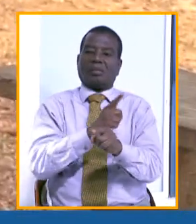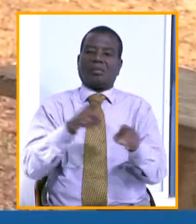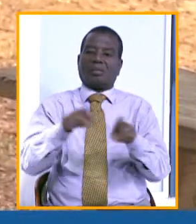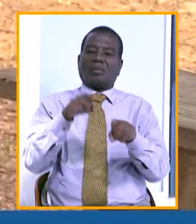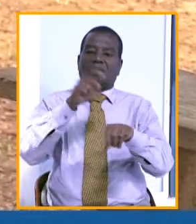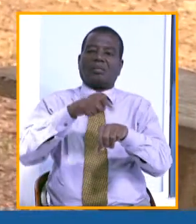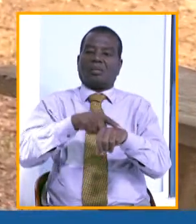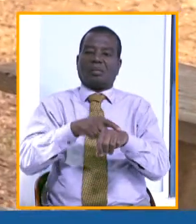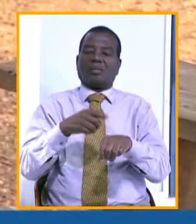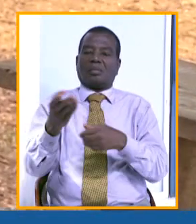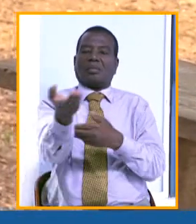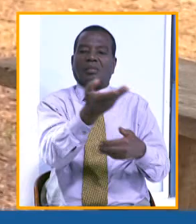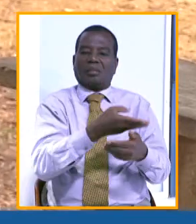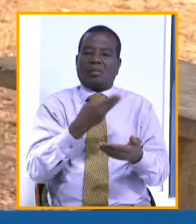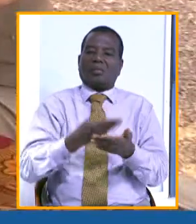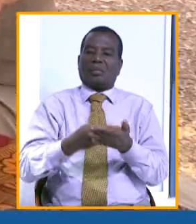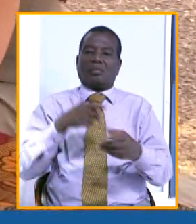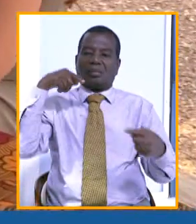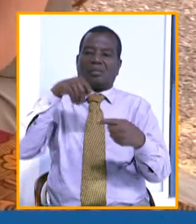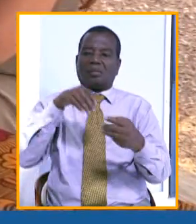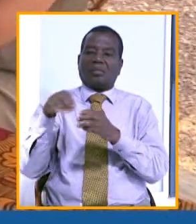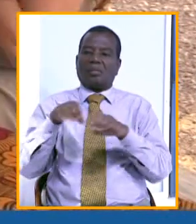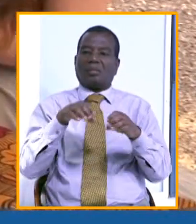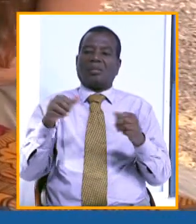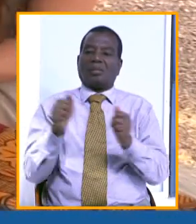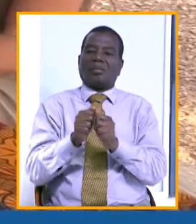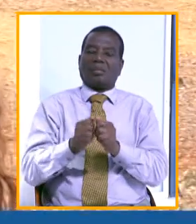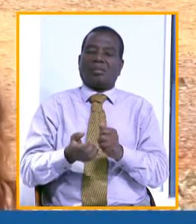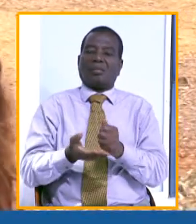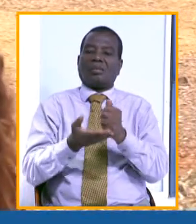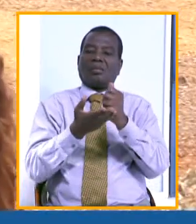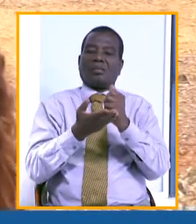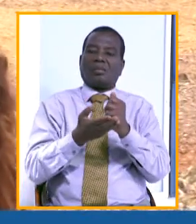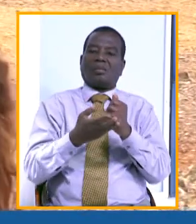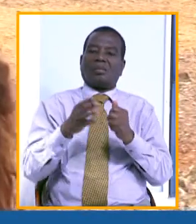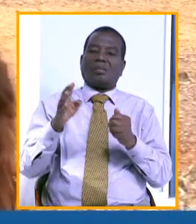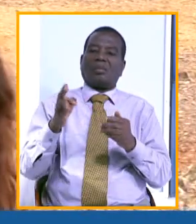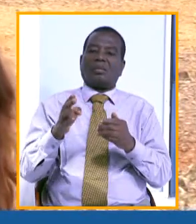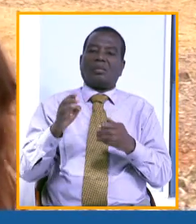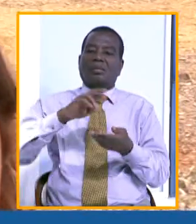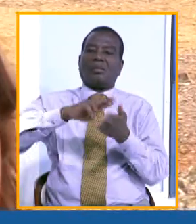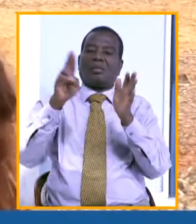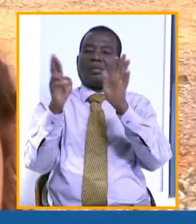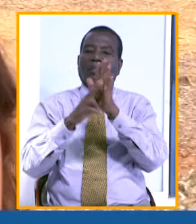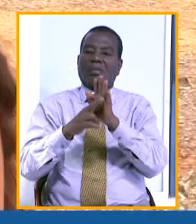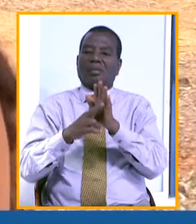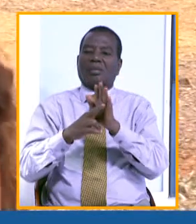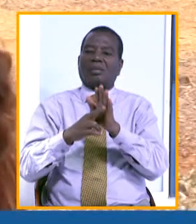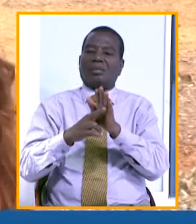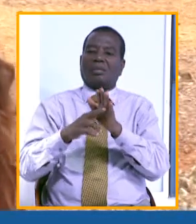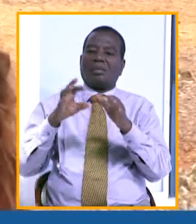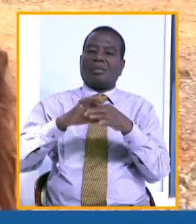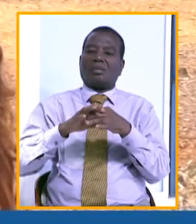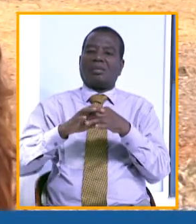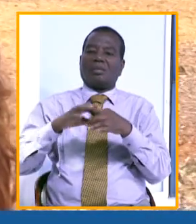temps cette source de revenus. Un combat qu'elle mène avec un allié de taille. Carole Collin est la représentante de la WCF, la